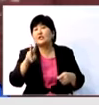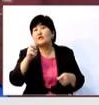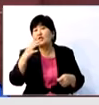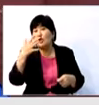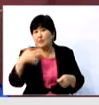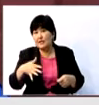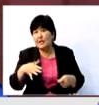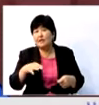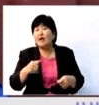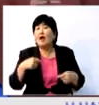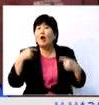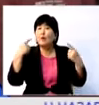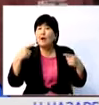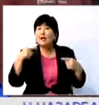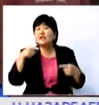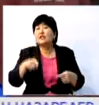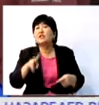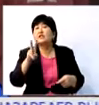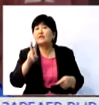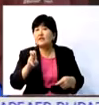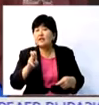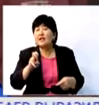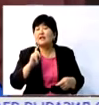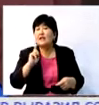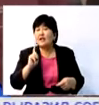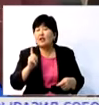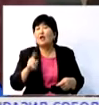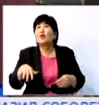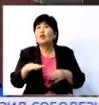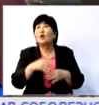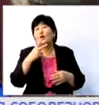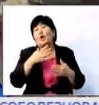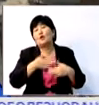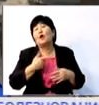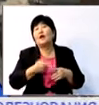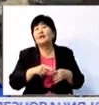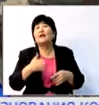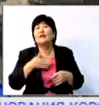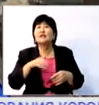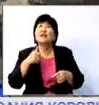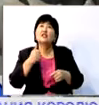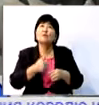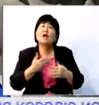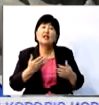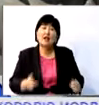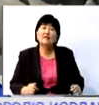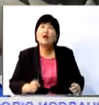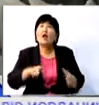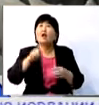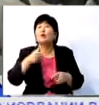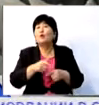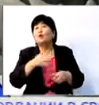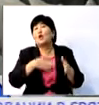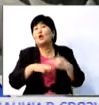1250 тенге, баранину по 1200 тенге за килограмм. Народ доволен, а это для нас самое главное. Горожане были